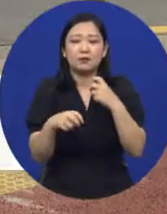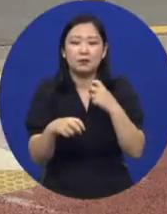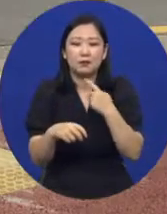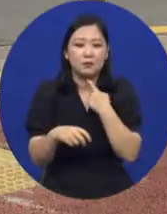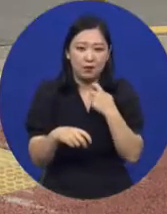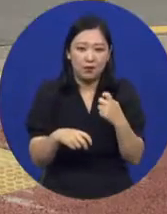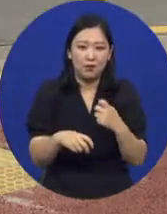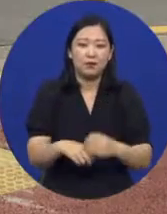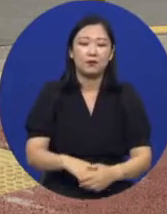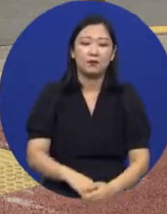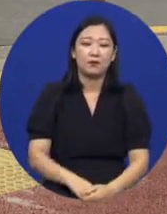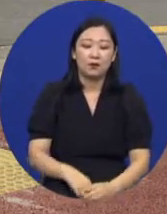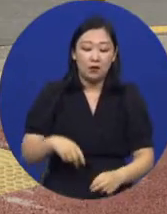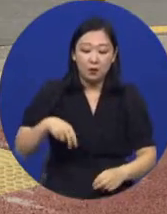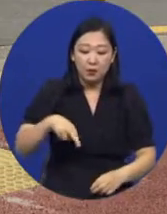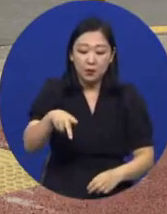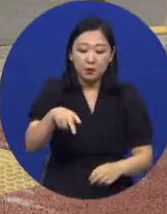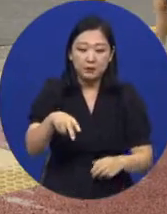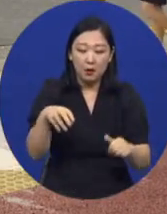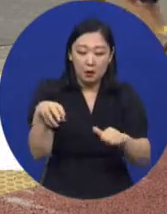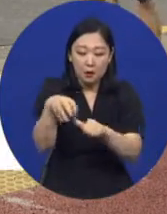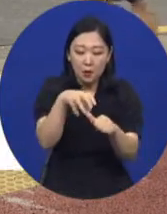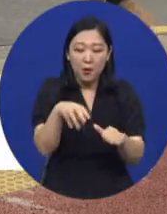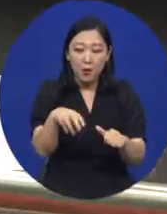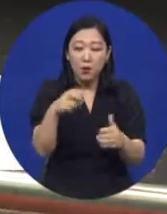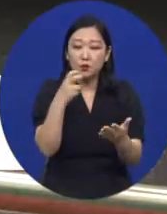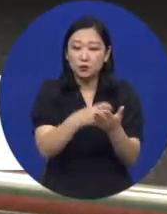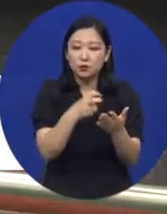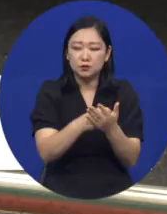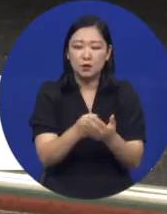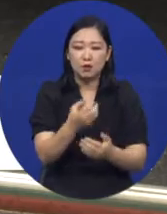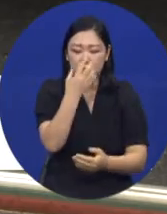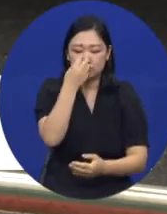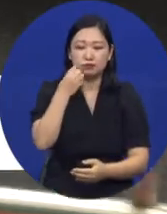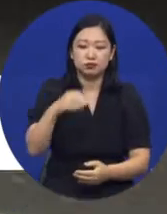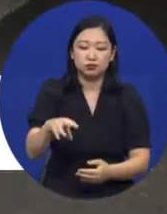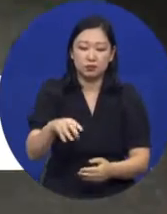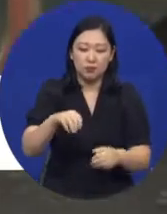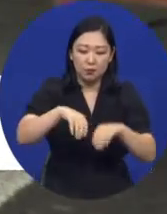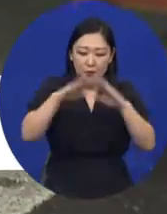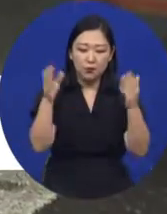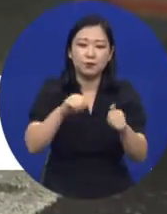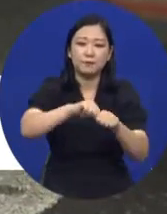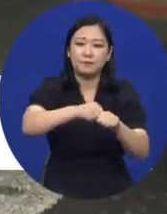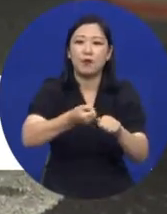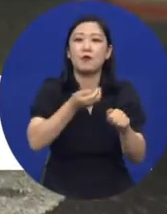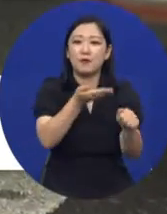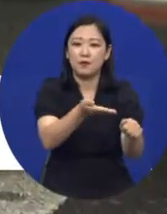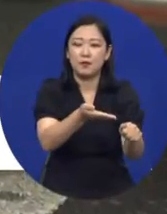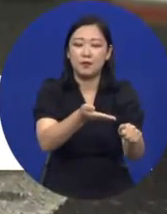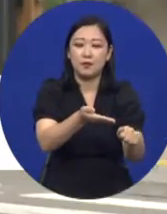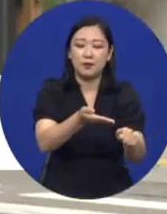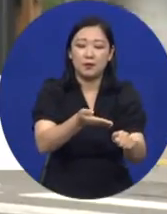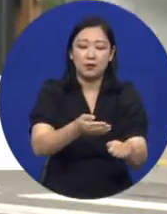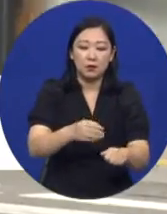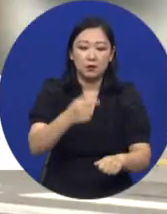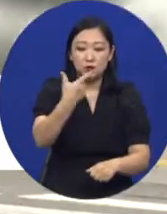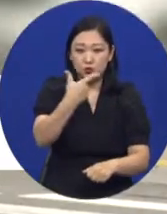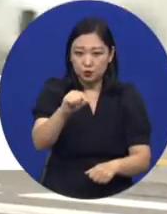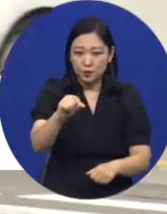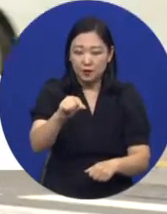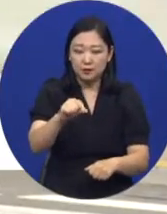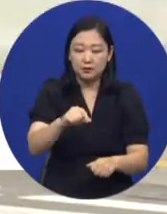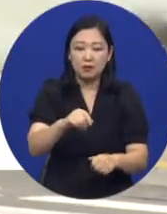좀. 이처럼 보행자 보호 규정을 무시한 운전자들은 모두 범칙금 대상. 승용차 기준으로 범칙금 6만